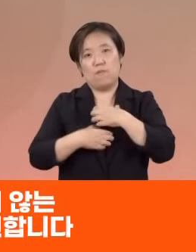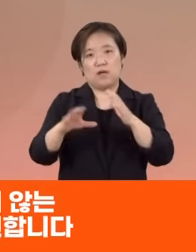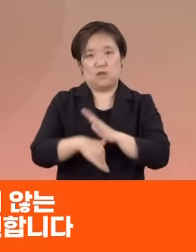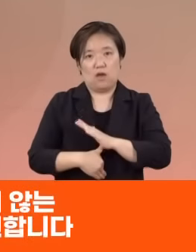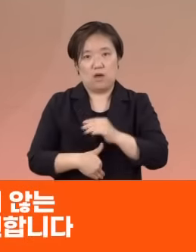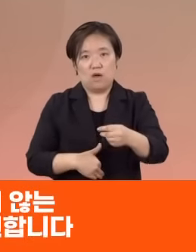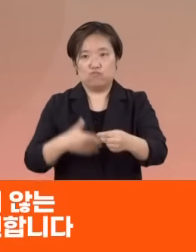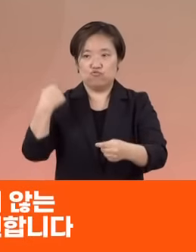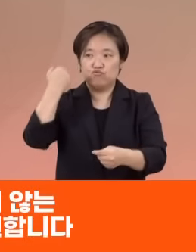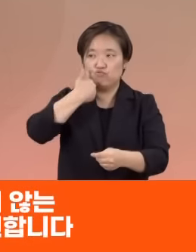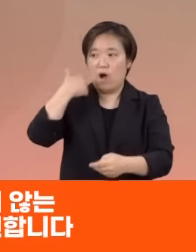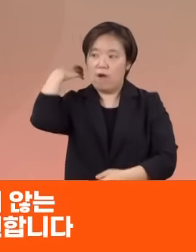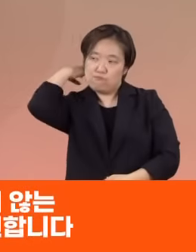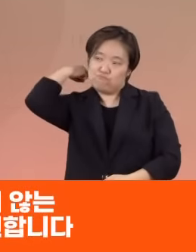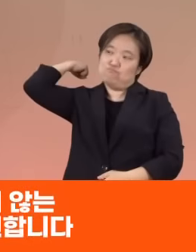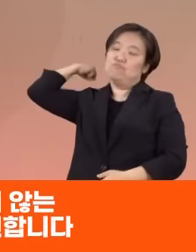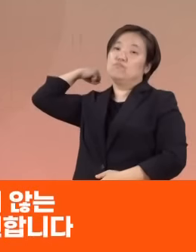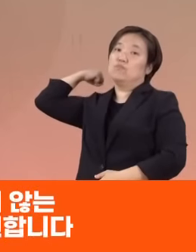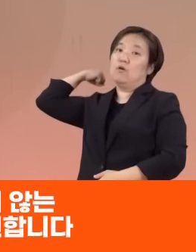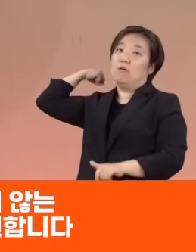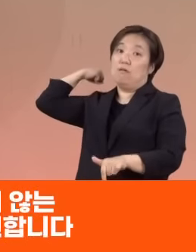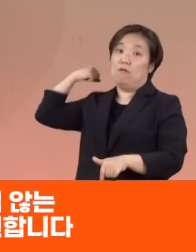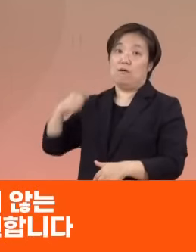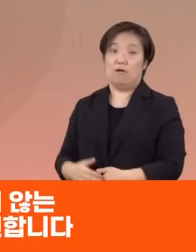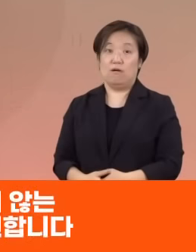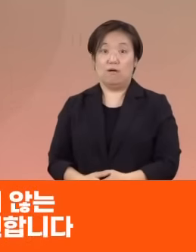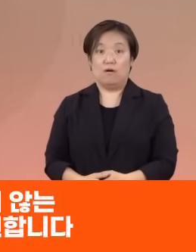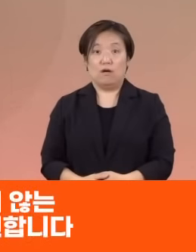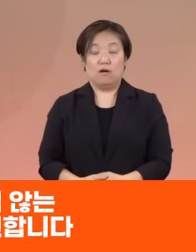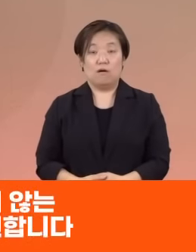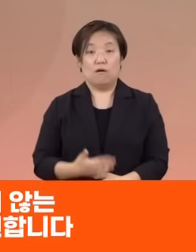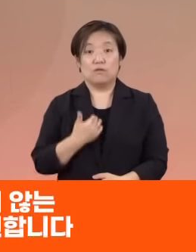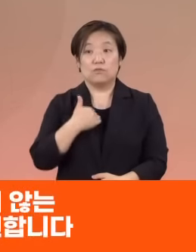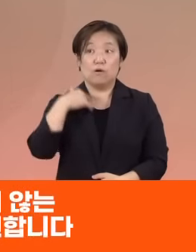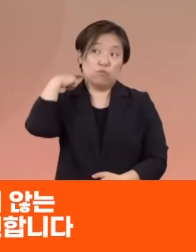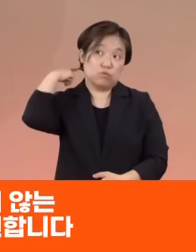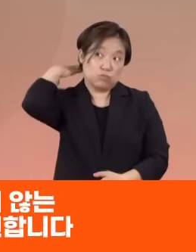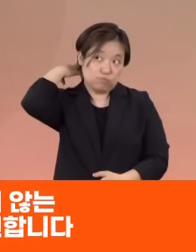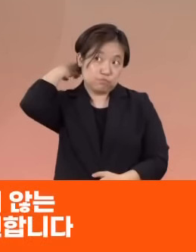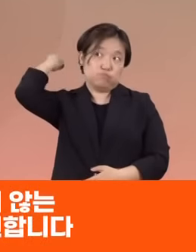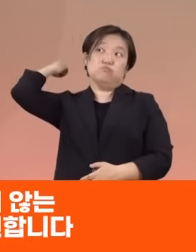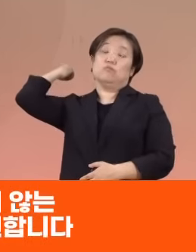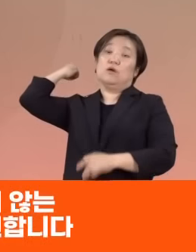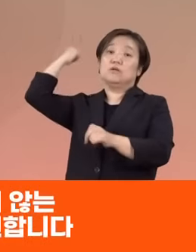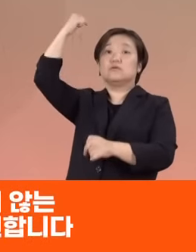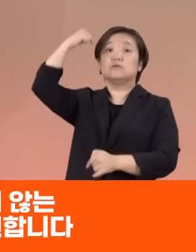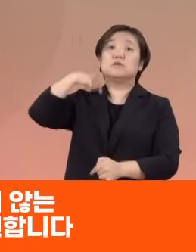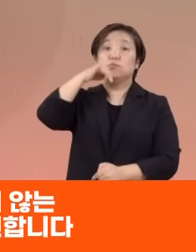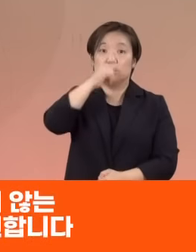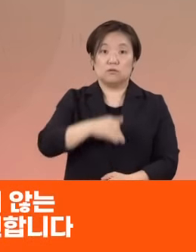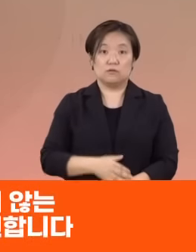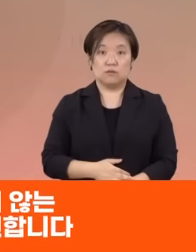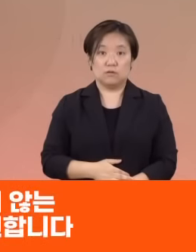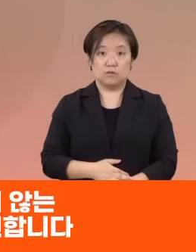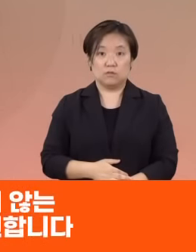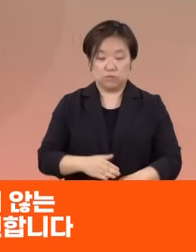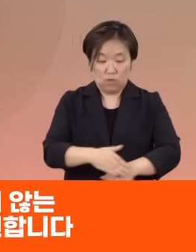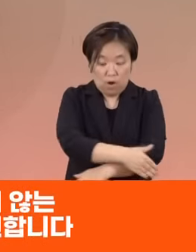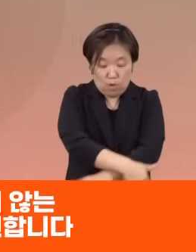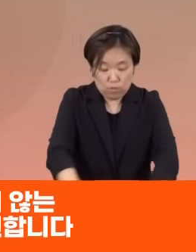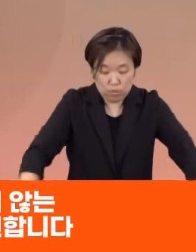당겨서 제목이 제 목이 뒤로 확 당겨지는 느낌으로 모음이